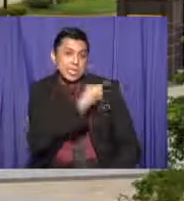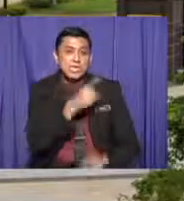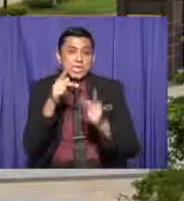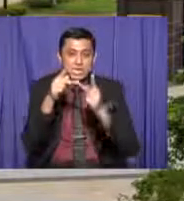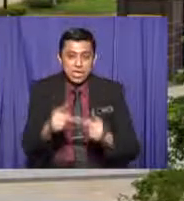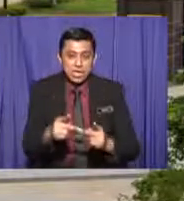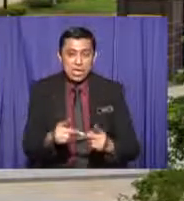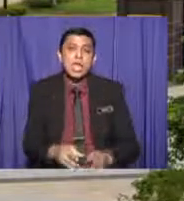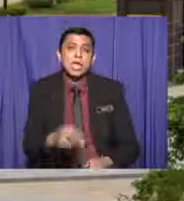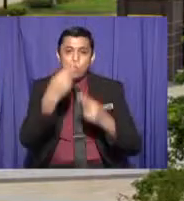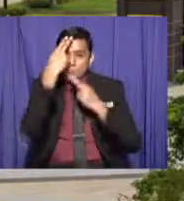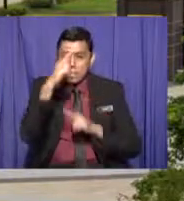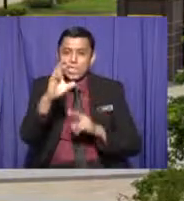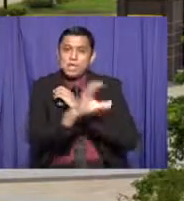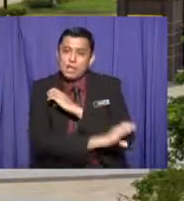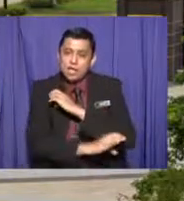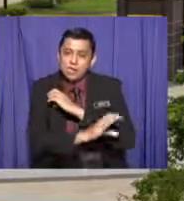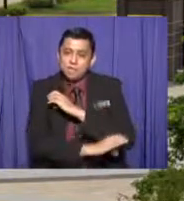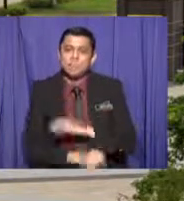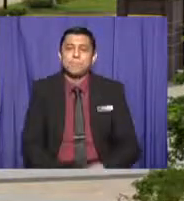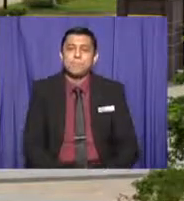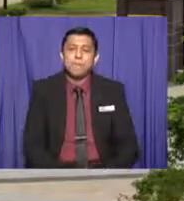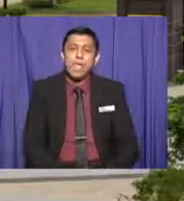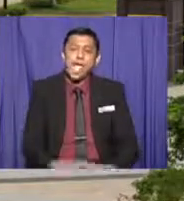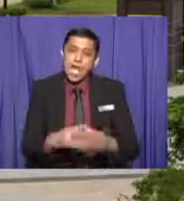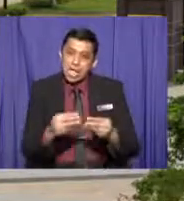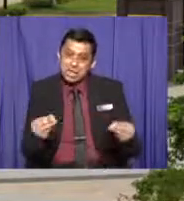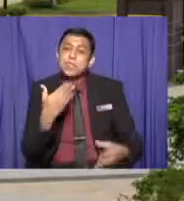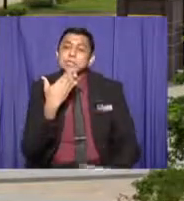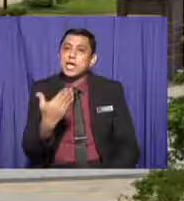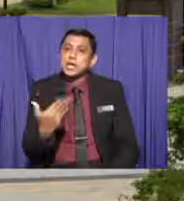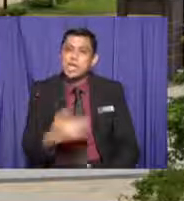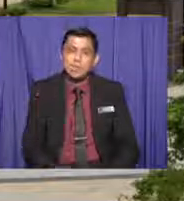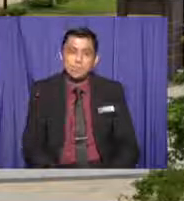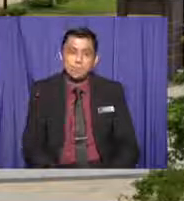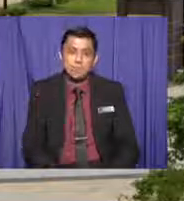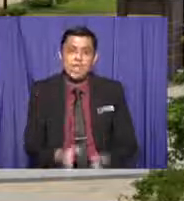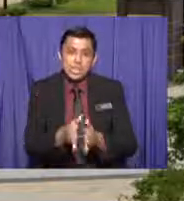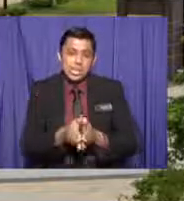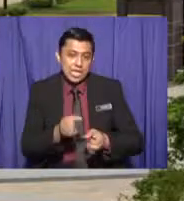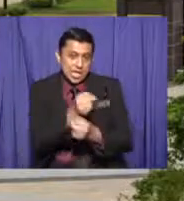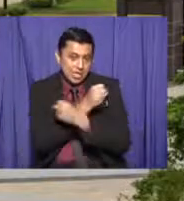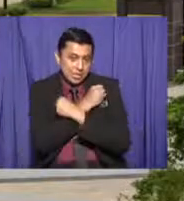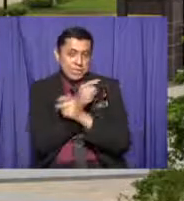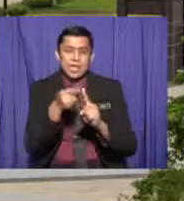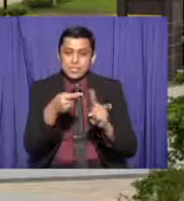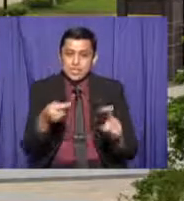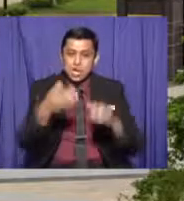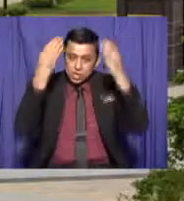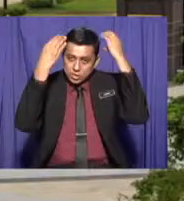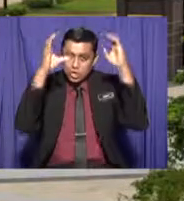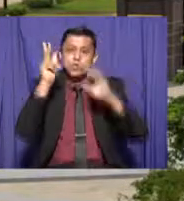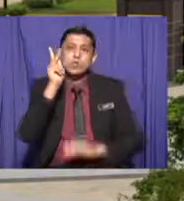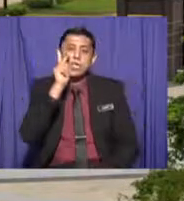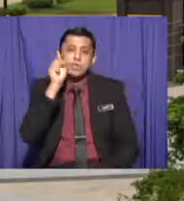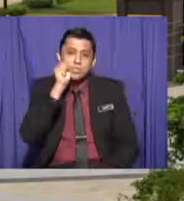kekalkan kedaulatan negara. Sekian, terima kasih. Salam sayang dari saya, Cikgu Kelas